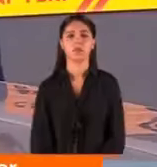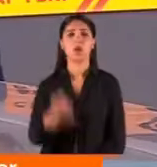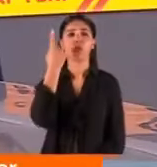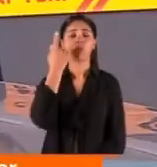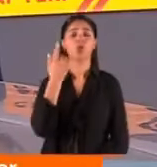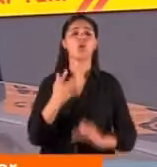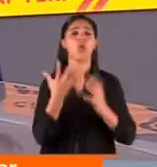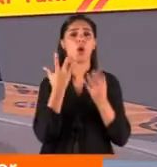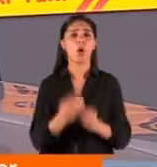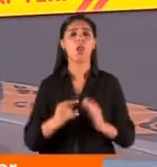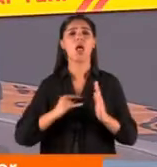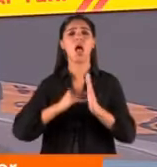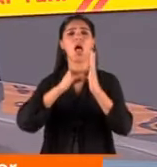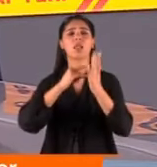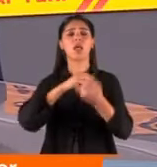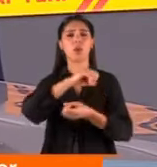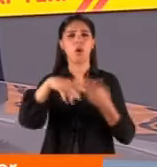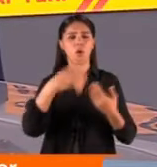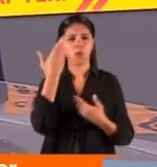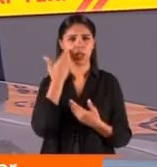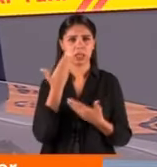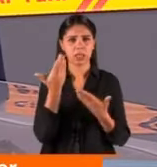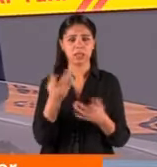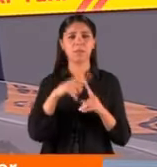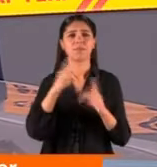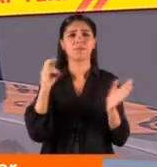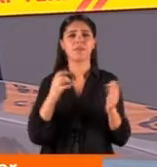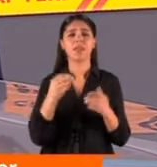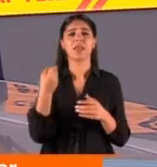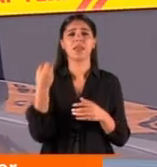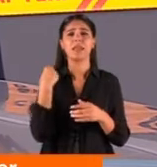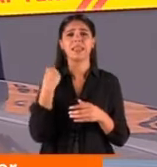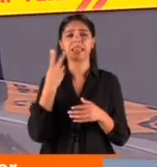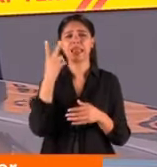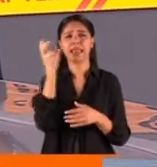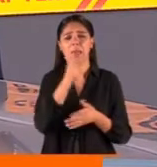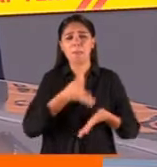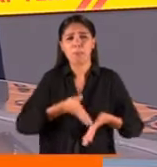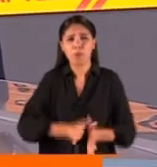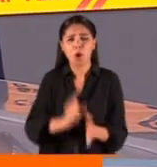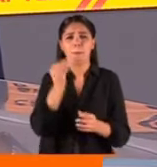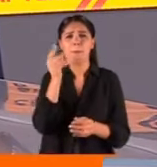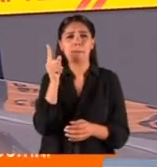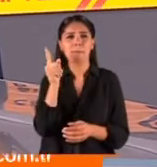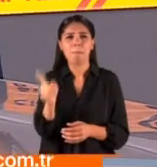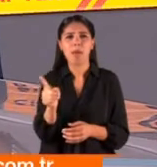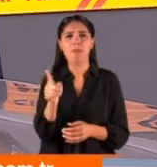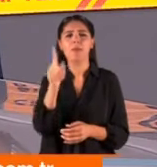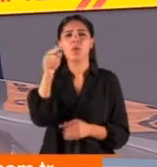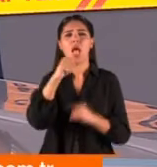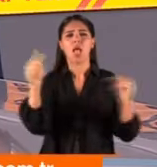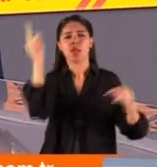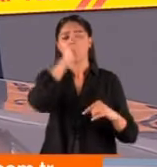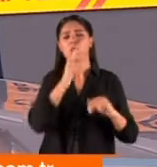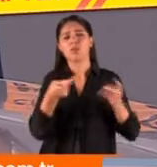Dün yaşanan asansör faciasını da ekranlarınıza getirmiştik. Tekirdağ'da dünyaya gözlerini yeni açan 2 aylık Avzen bebek de korkunç